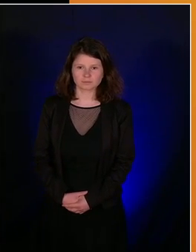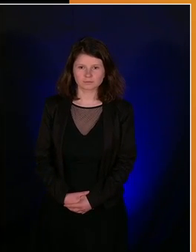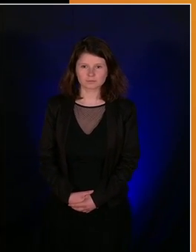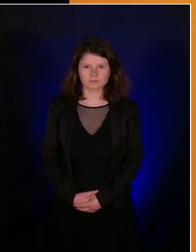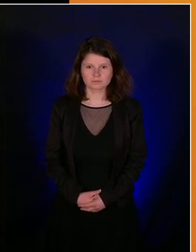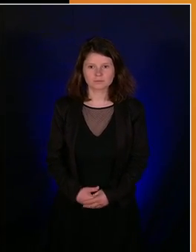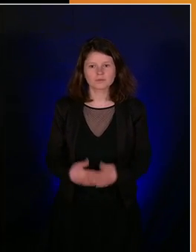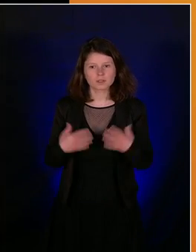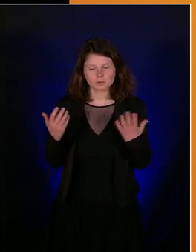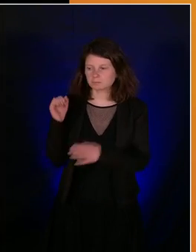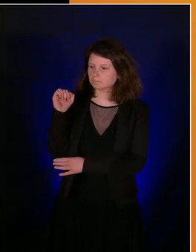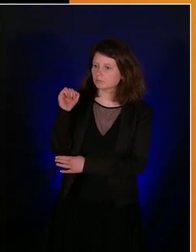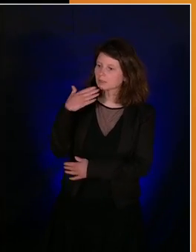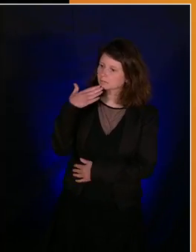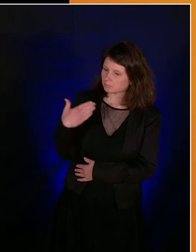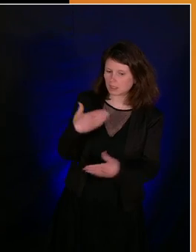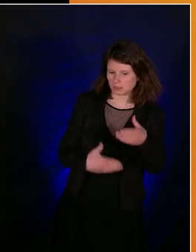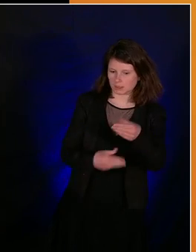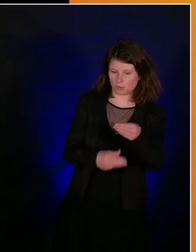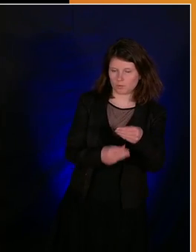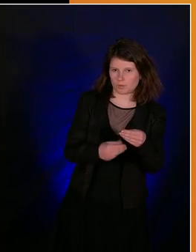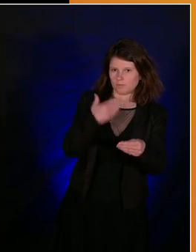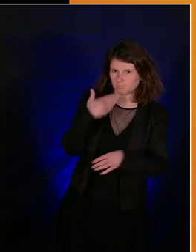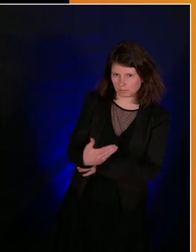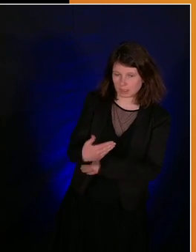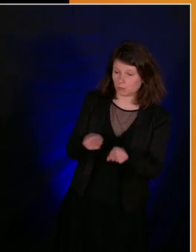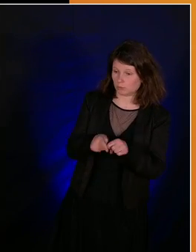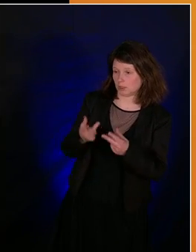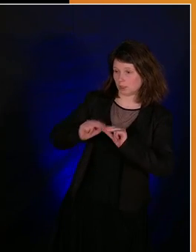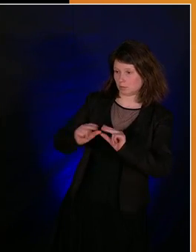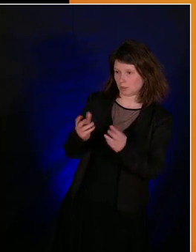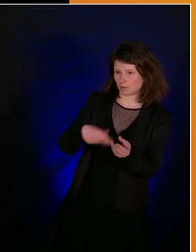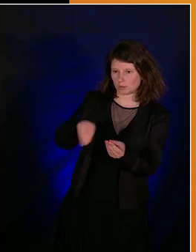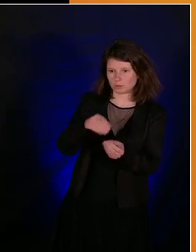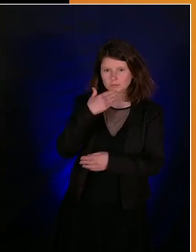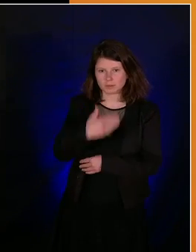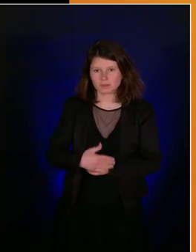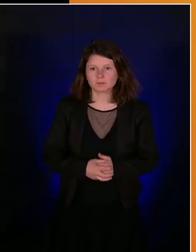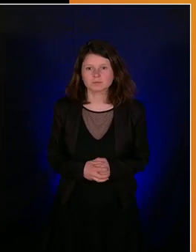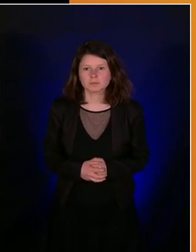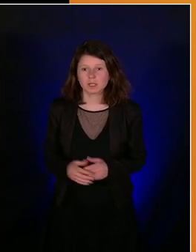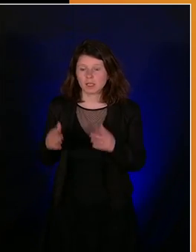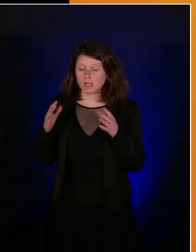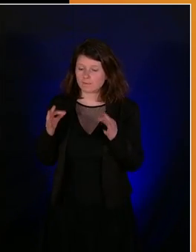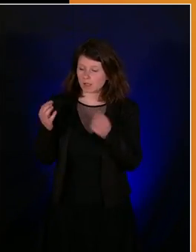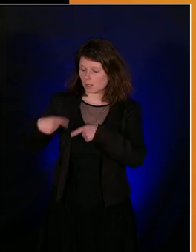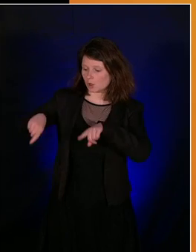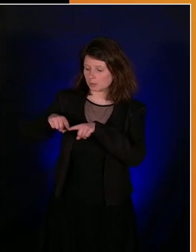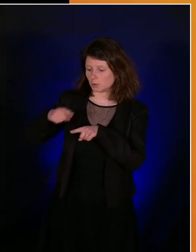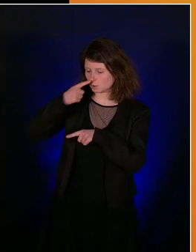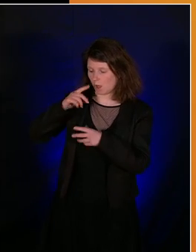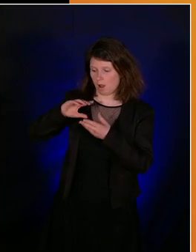ouais camarade donc merci pour cet amendement et l'explication donc pour la commission ça pose un un